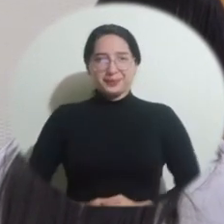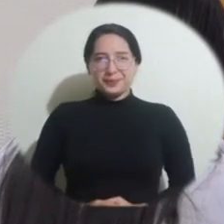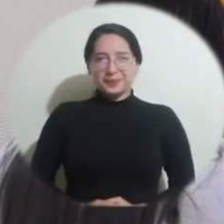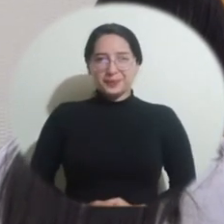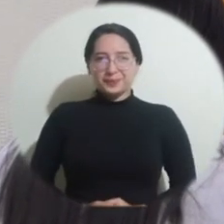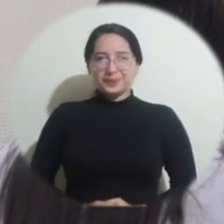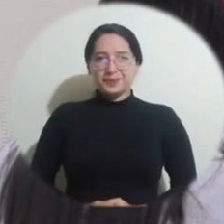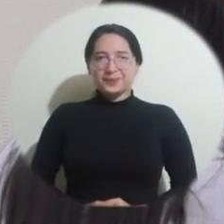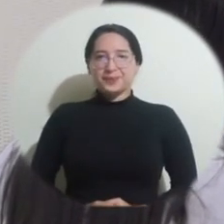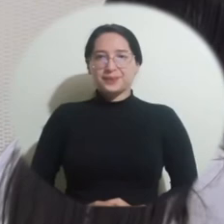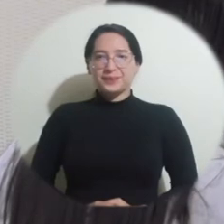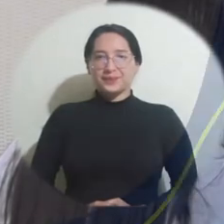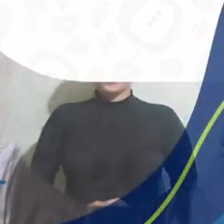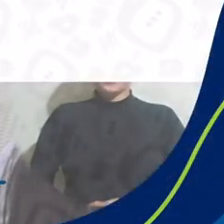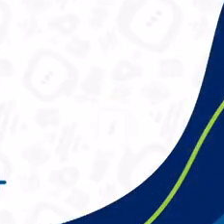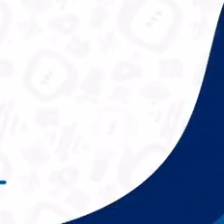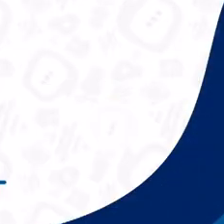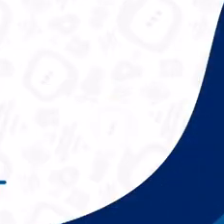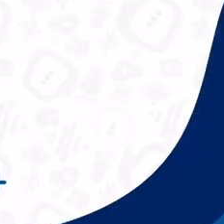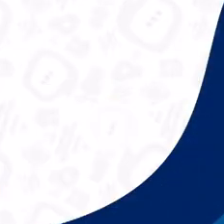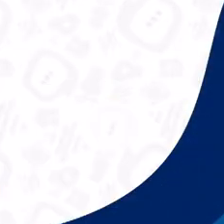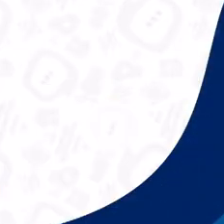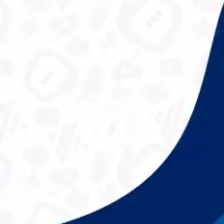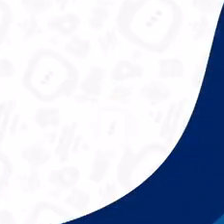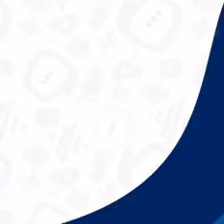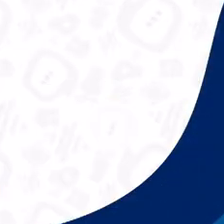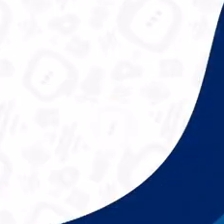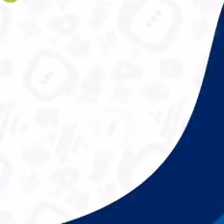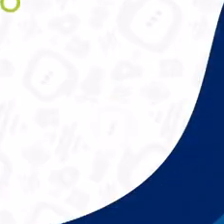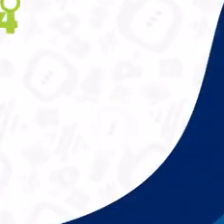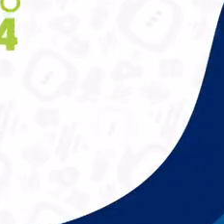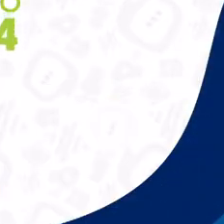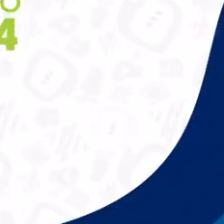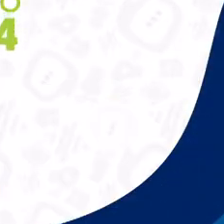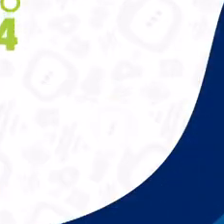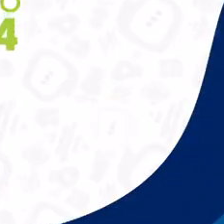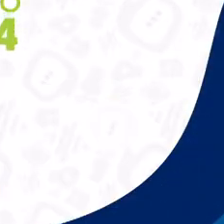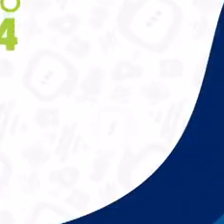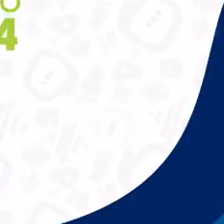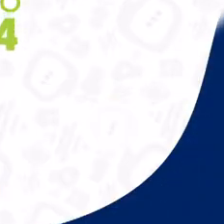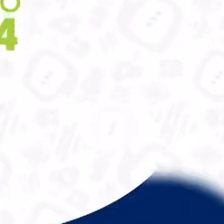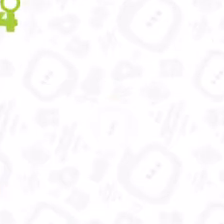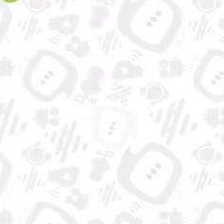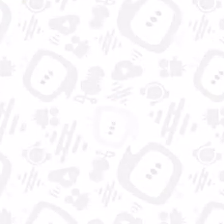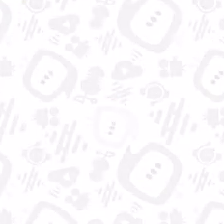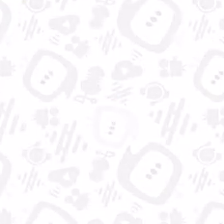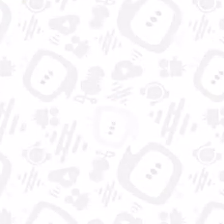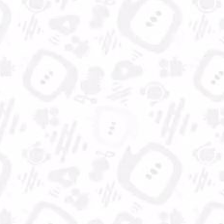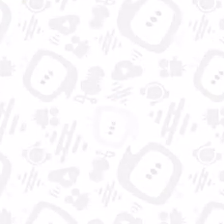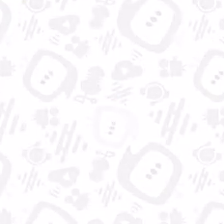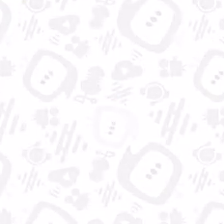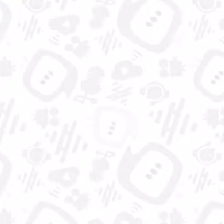la Università del Magdalena ancora più inclusiva e innovativa